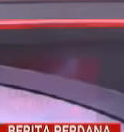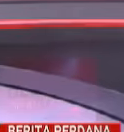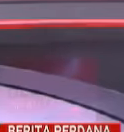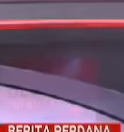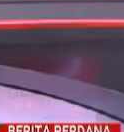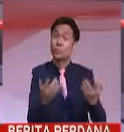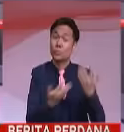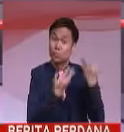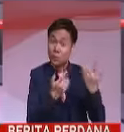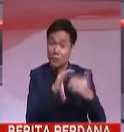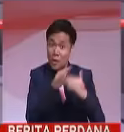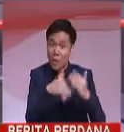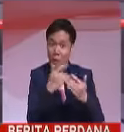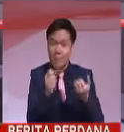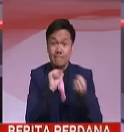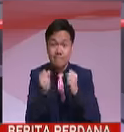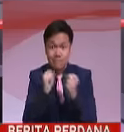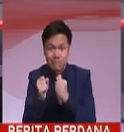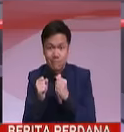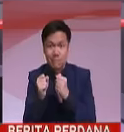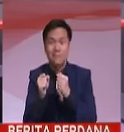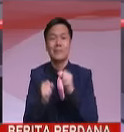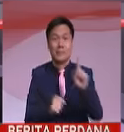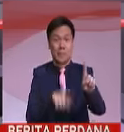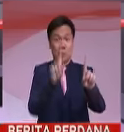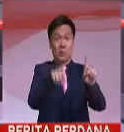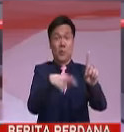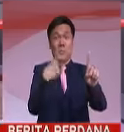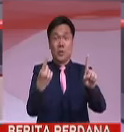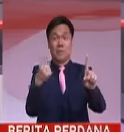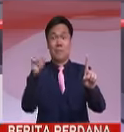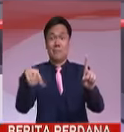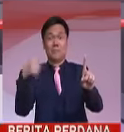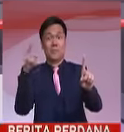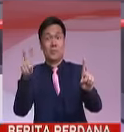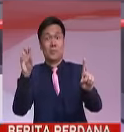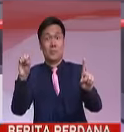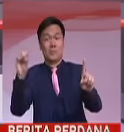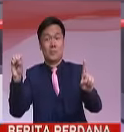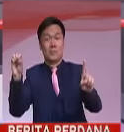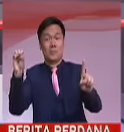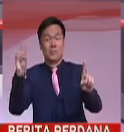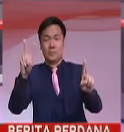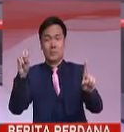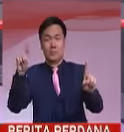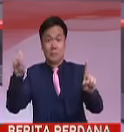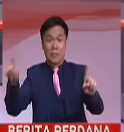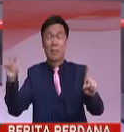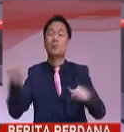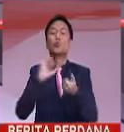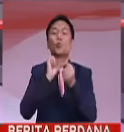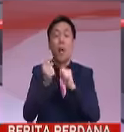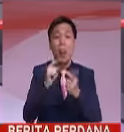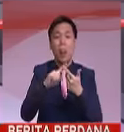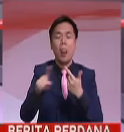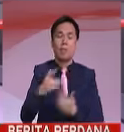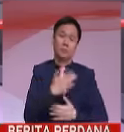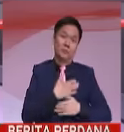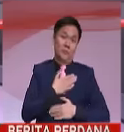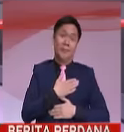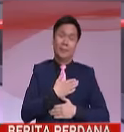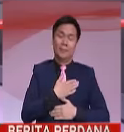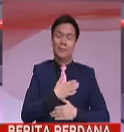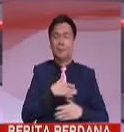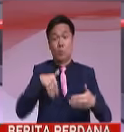dinanti pun jatuhkan negara mulai 1 Jan 2012 satu sektor sukan dan rekreasi terutama pertandingan bola